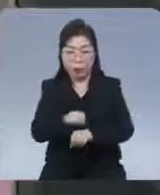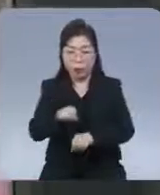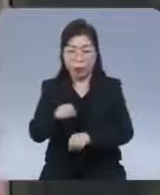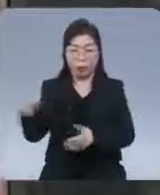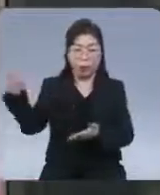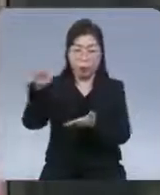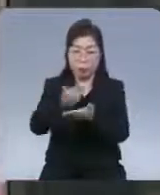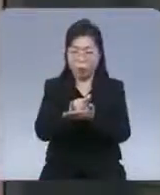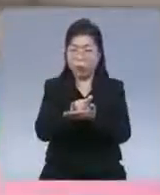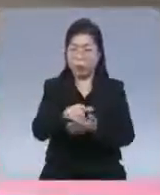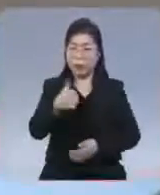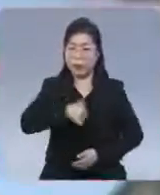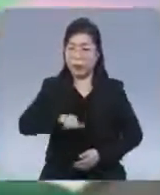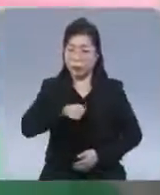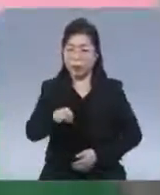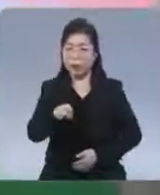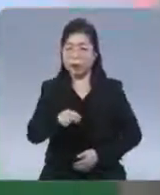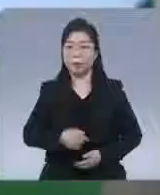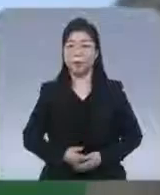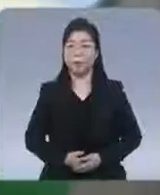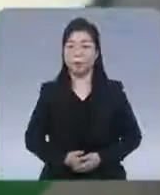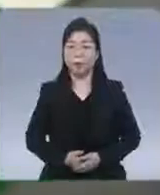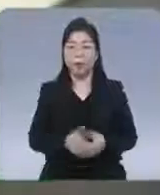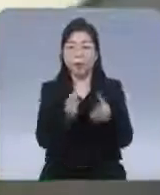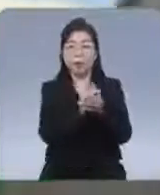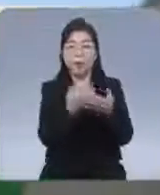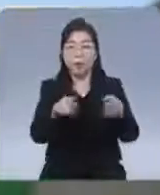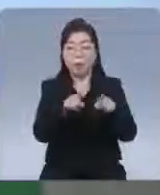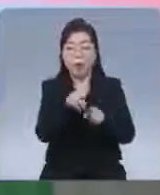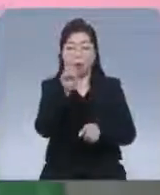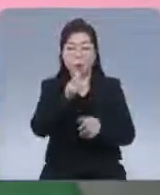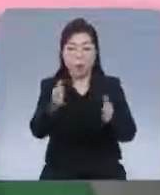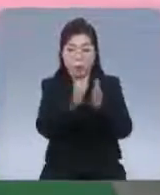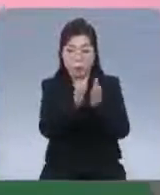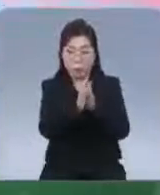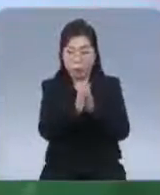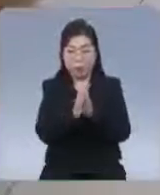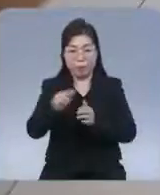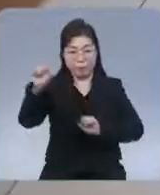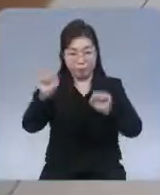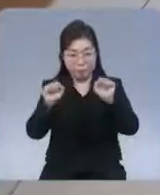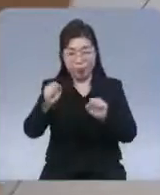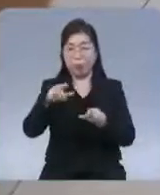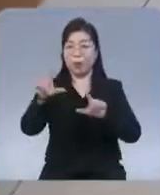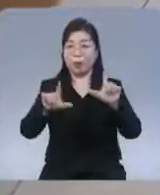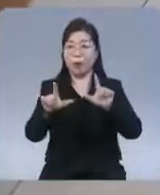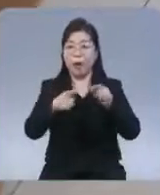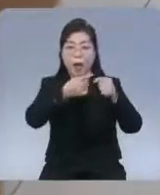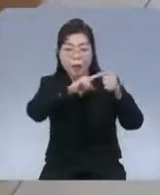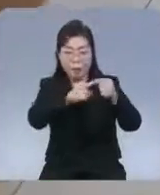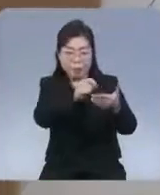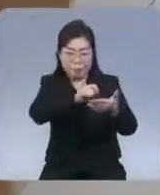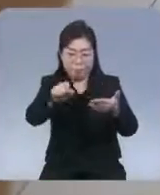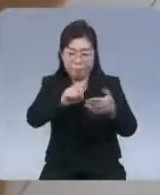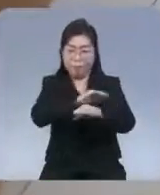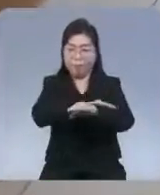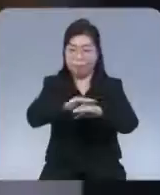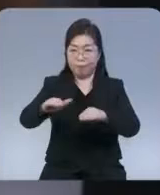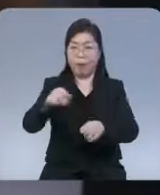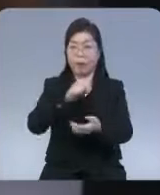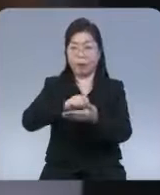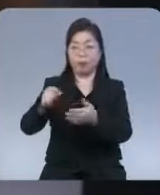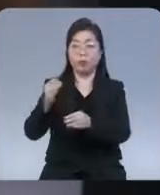dari wilayah konflik di negaranya mereka masuk ke Korea Selatan dengan status sebagai orang-orang yang memiliki kontribusi khusus